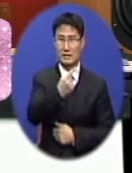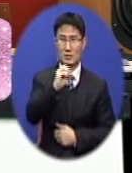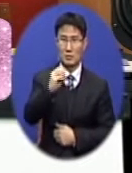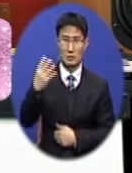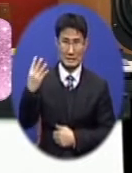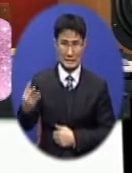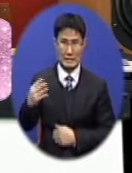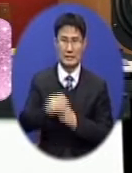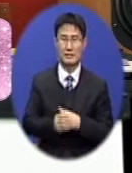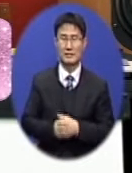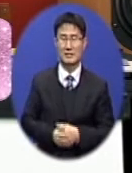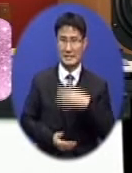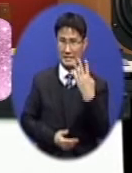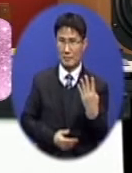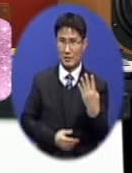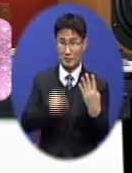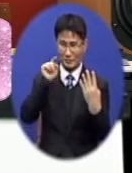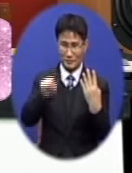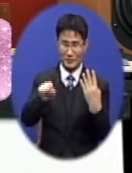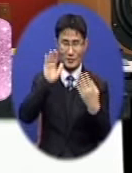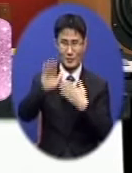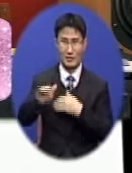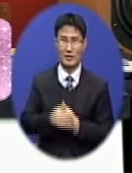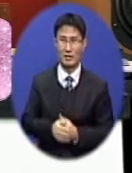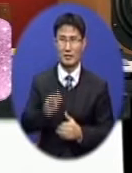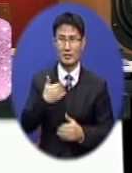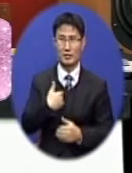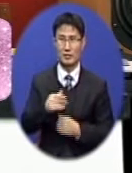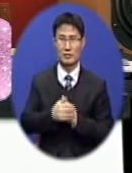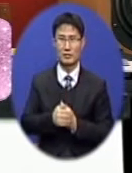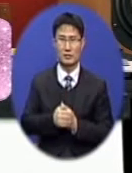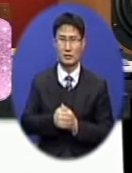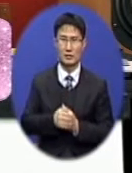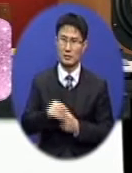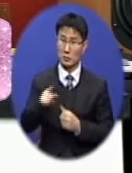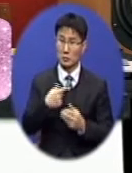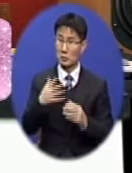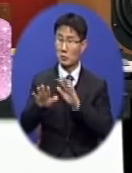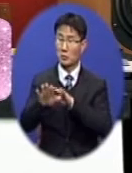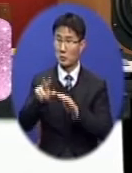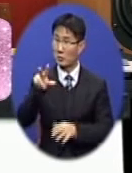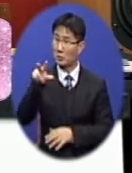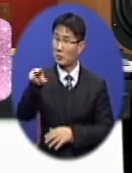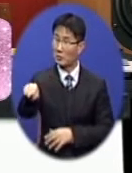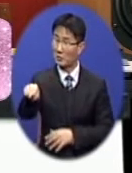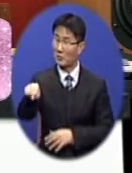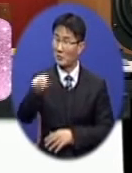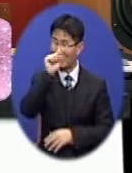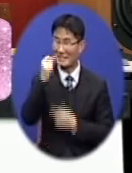060-608-1004번 누르시고 네. 4번 누르신 다음에 오늘은 제가 정답을 이렇게 해서 누르길 원합니다. 이렇게